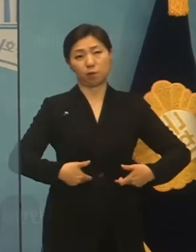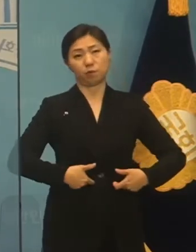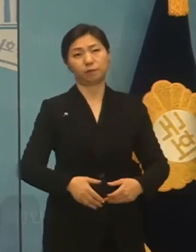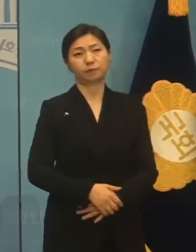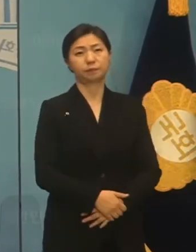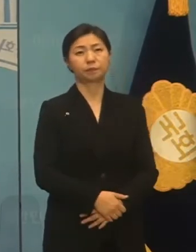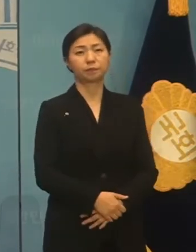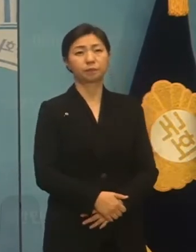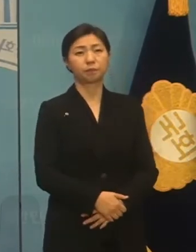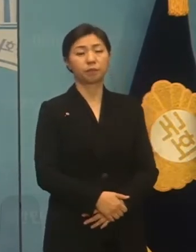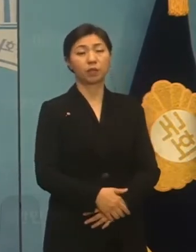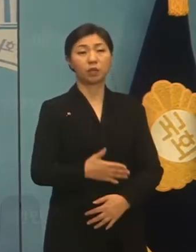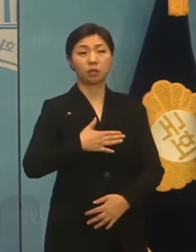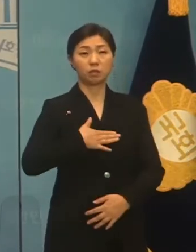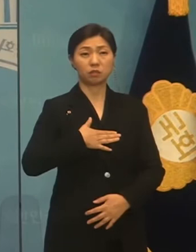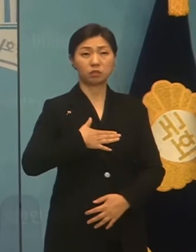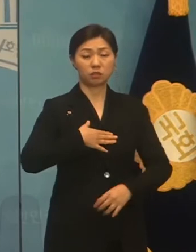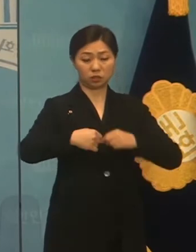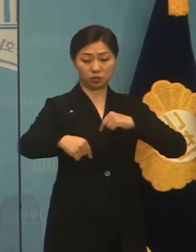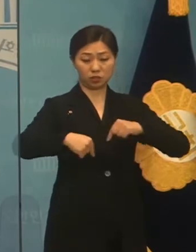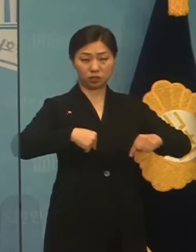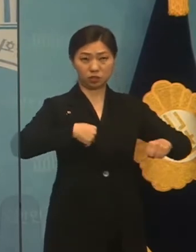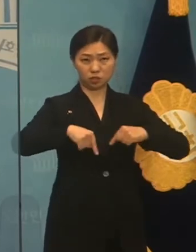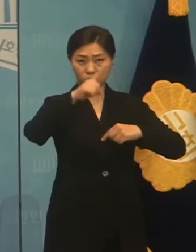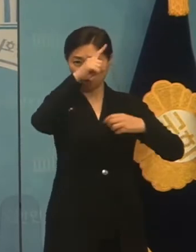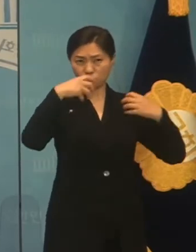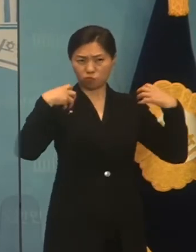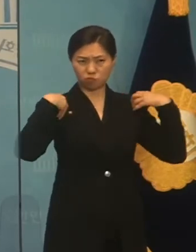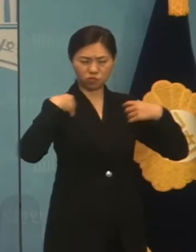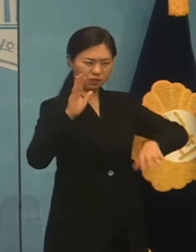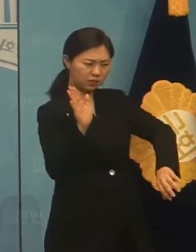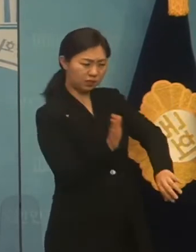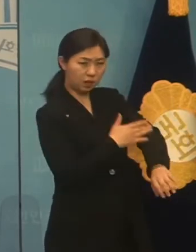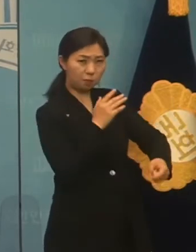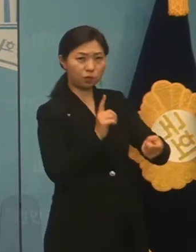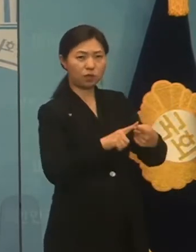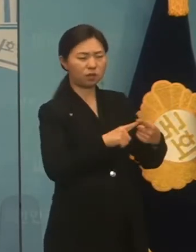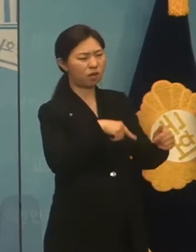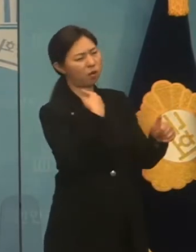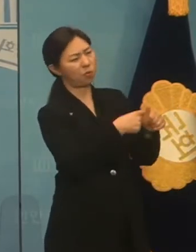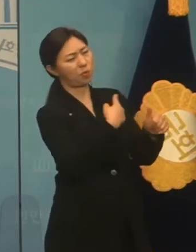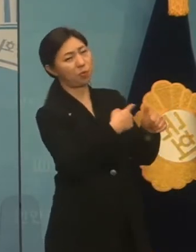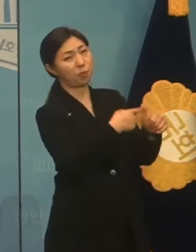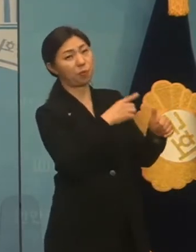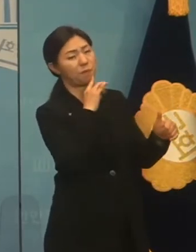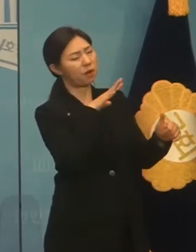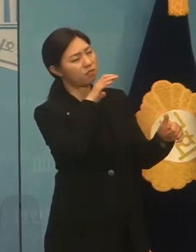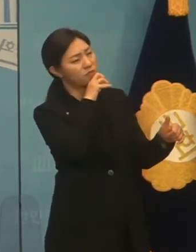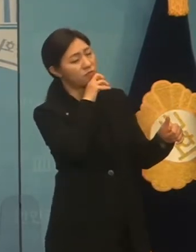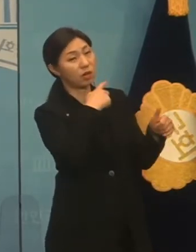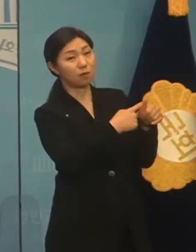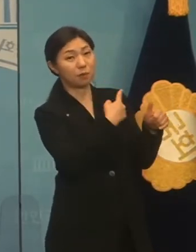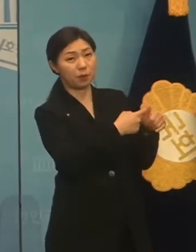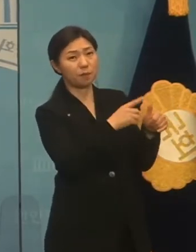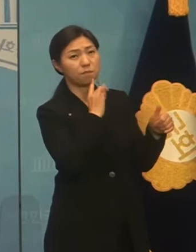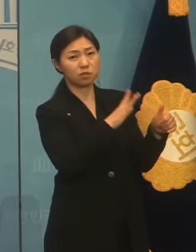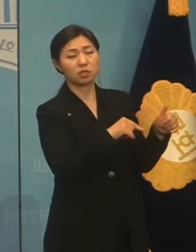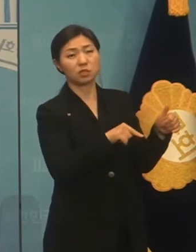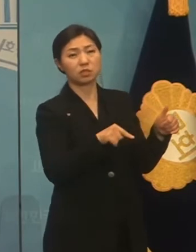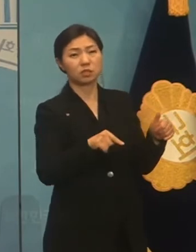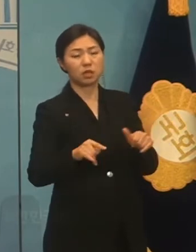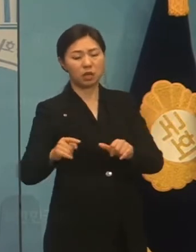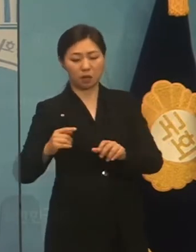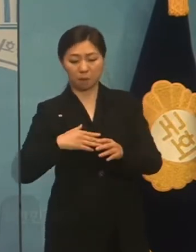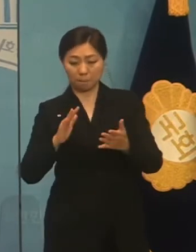저는 정권의 잘못을 강하게 비판만 할 뿐 아직도 제대로 변하지 않고 있는